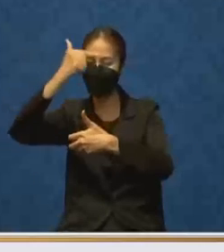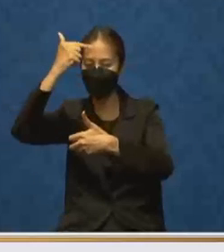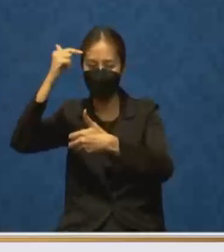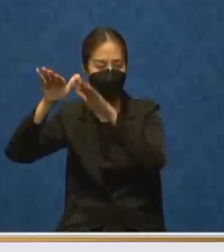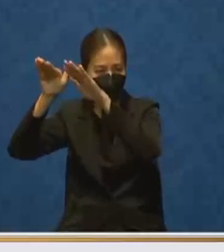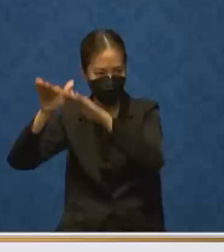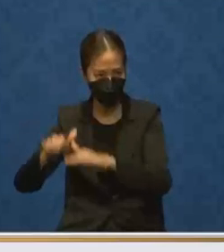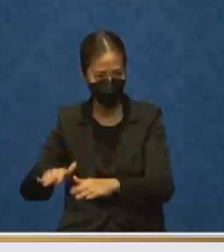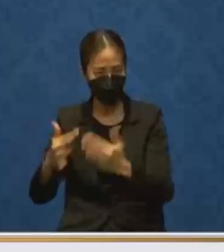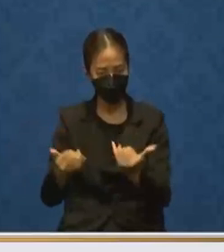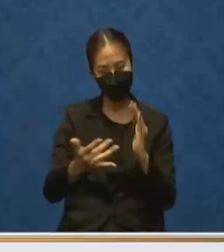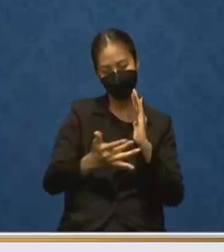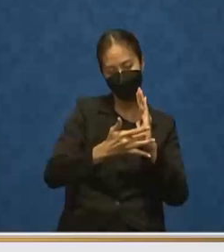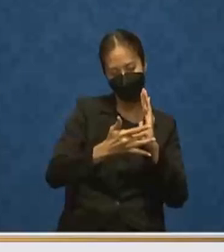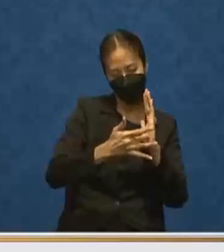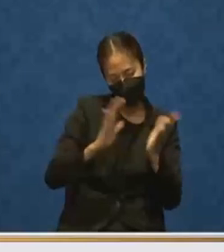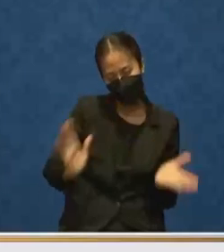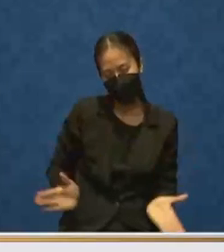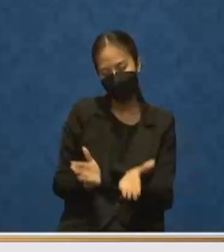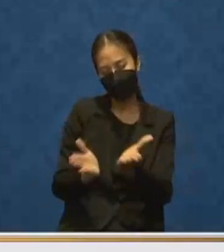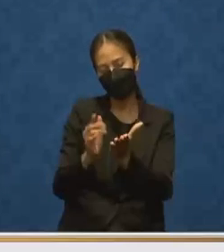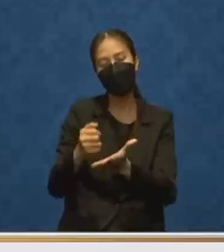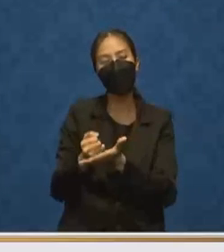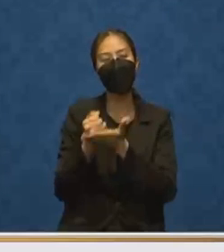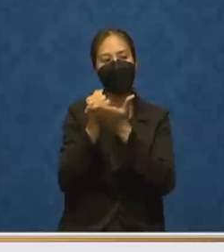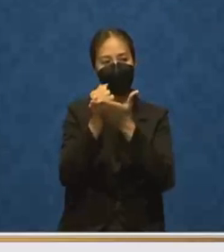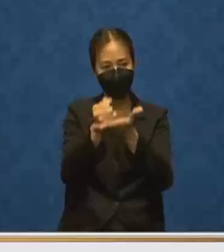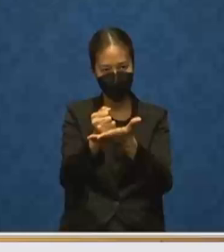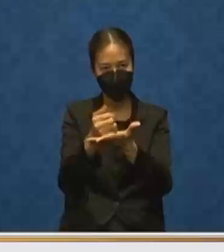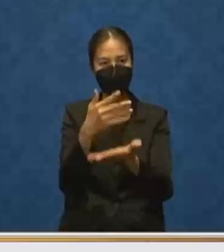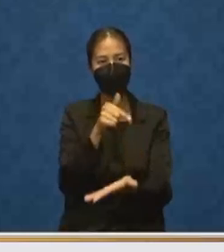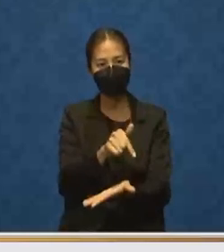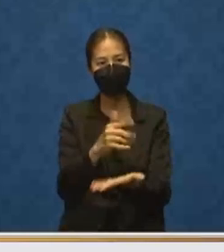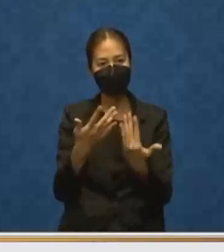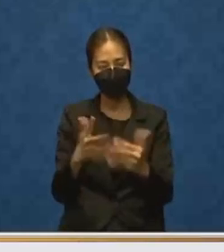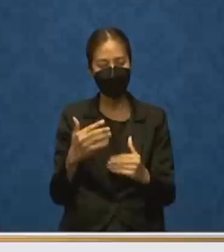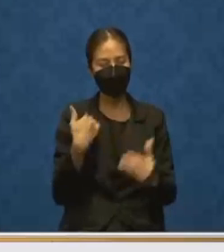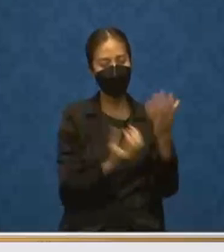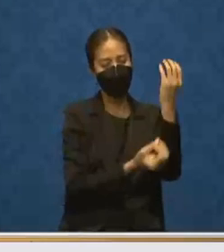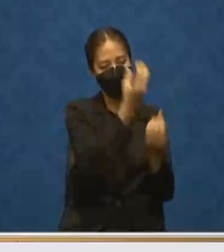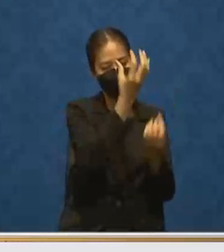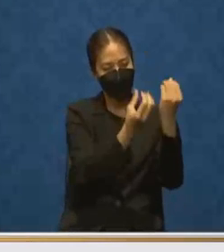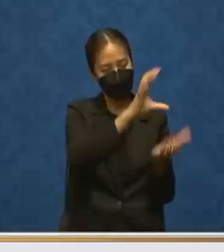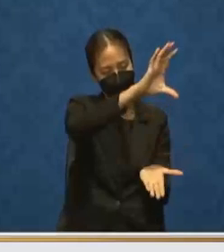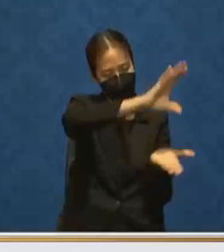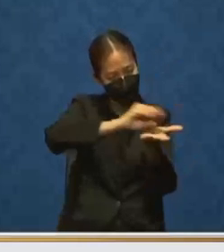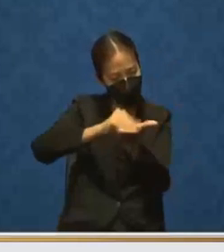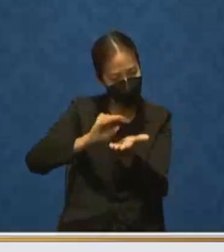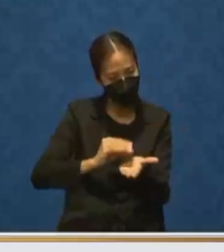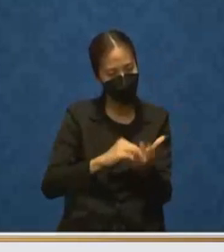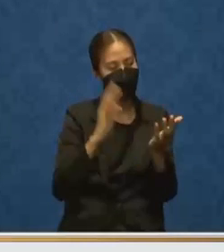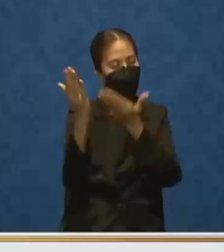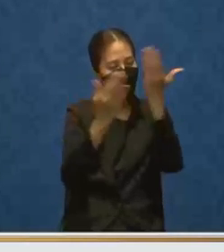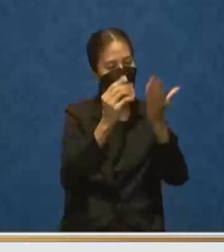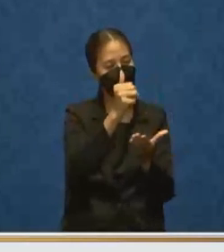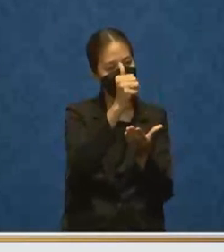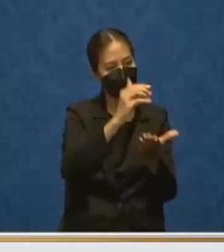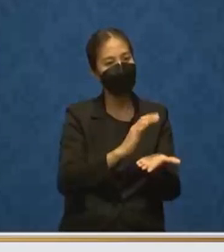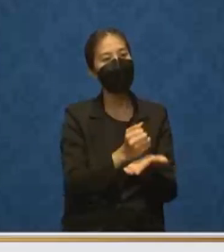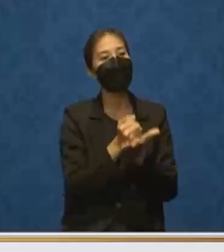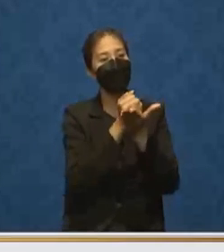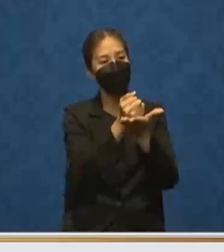ช้เทคโนโลยีคาร์บอนต่ำรวมทั้งเพิ่มการกักเก็บคาร์บอนในพื้นที่ป่าเพื่อพัฒนาประเทศมุ่งสู่สังคมคาร์บอนต่ำ